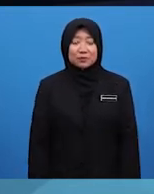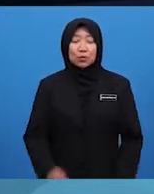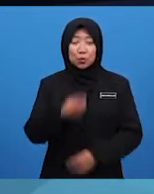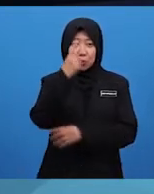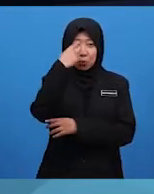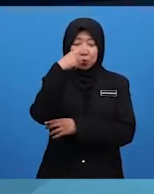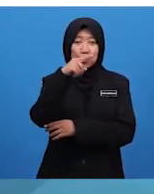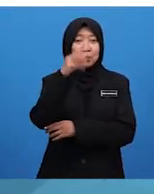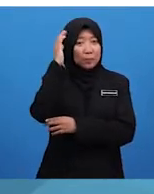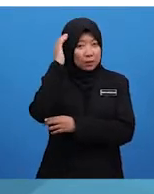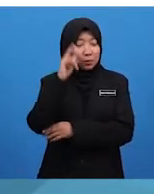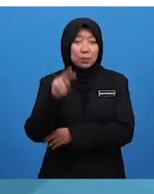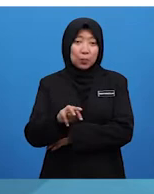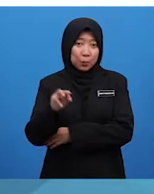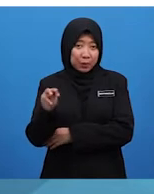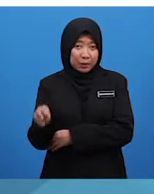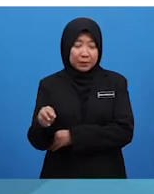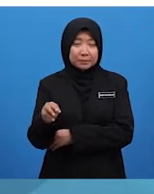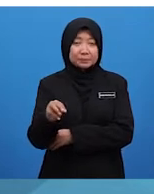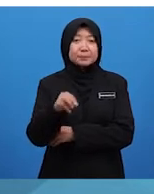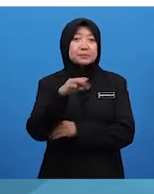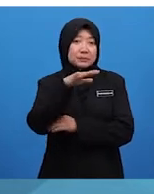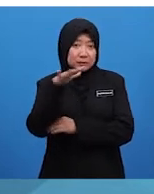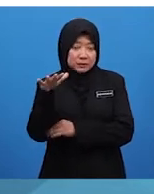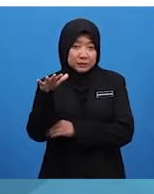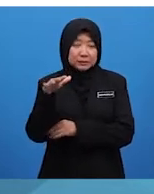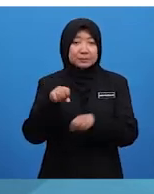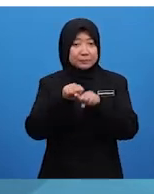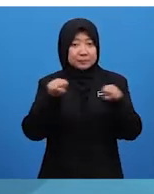Untuk perhatian murid-murid, smoking dieja dengan